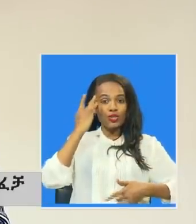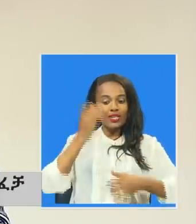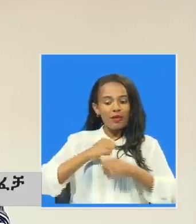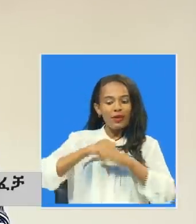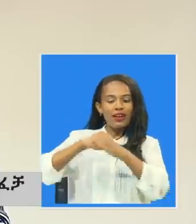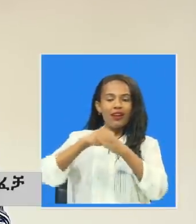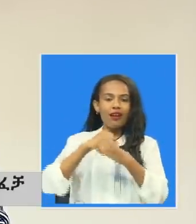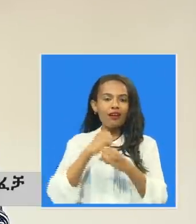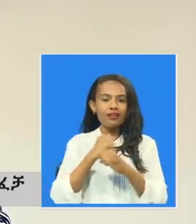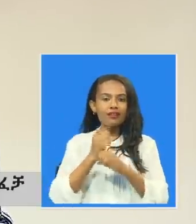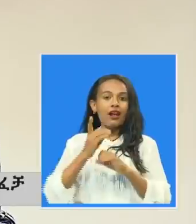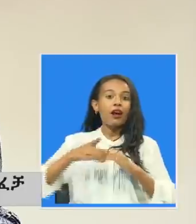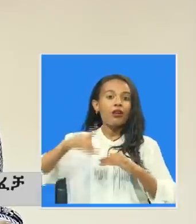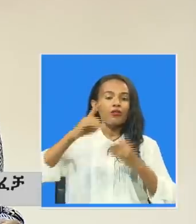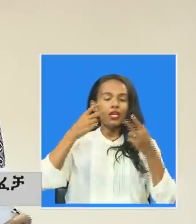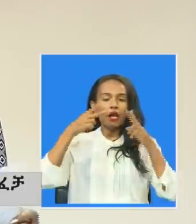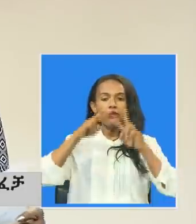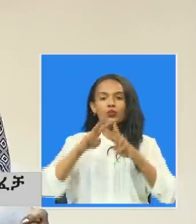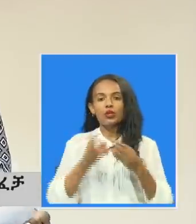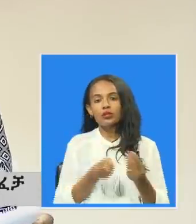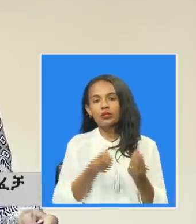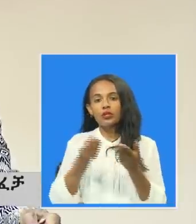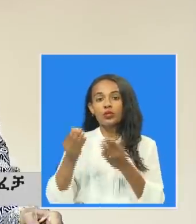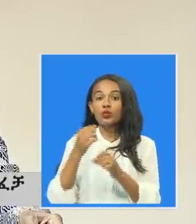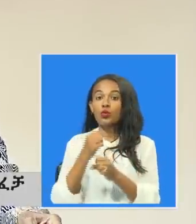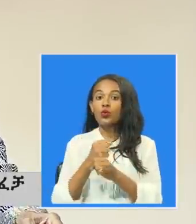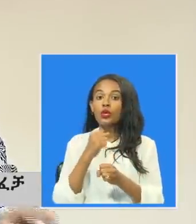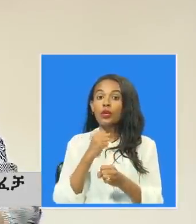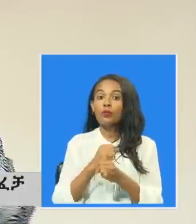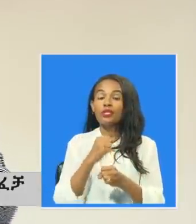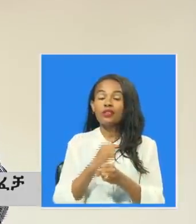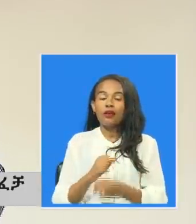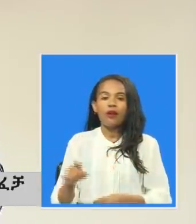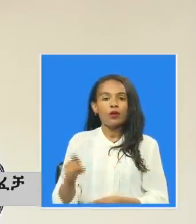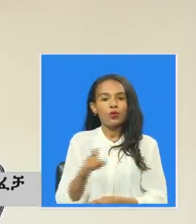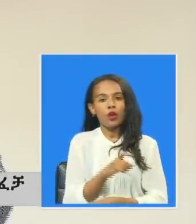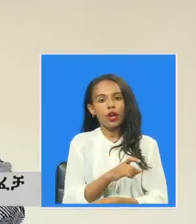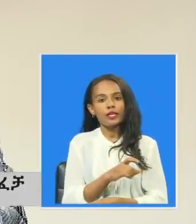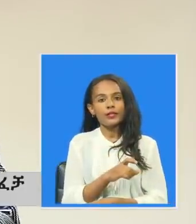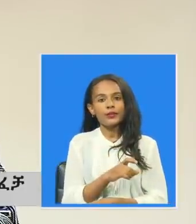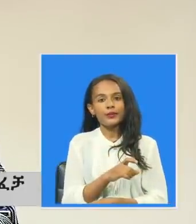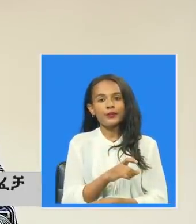የመከላከል ስራ ከፍተኛ ትኩረት ተሰጥቶ የሚሰራ ይሆናል።